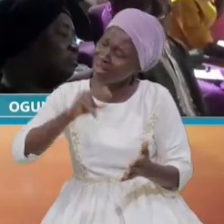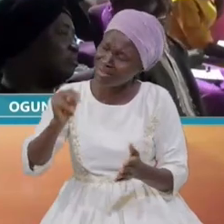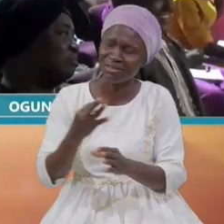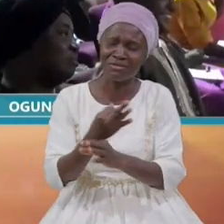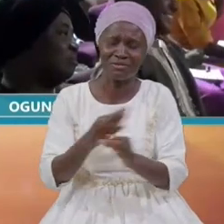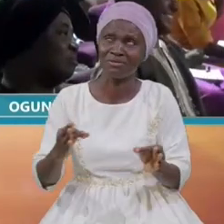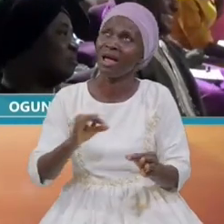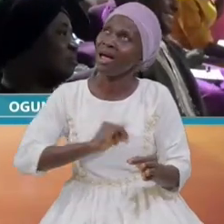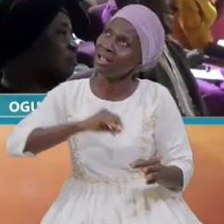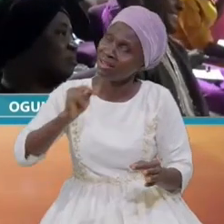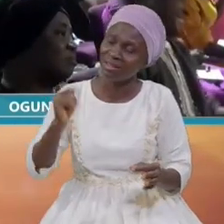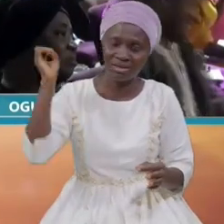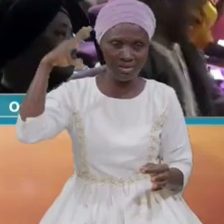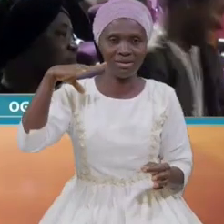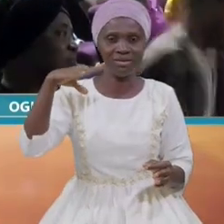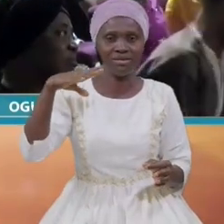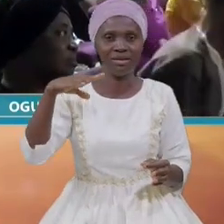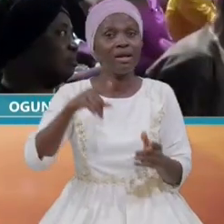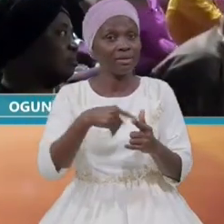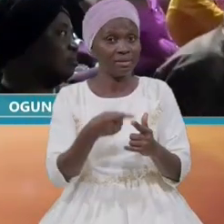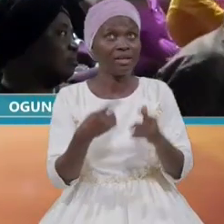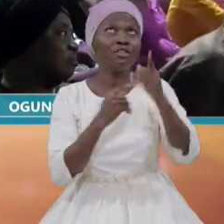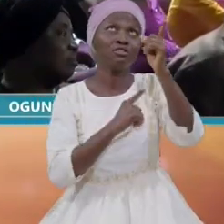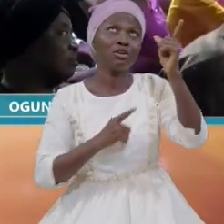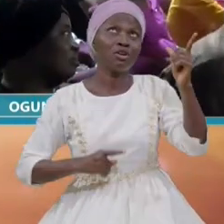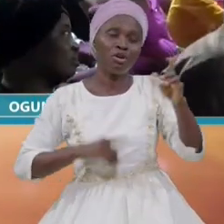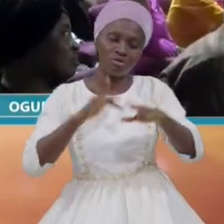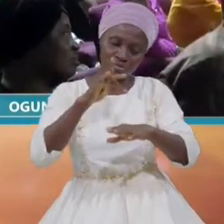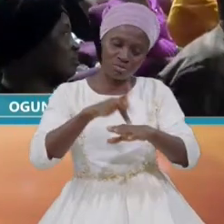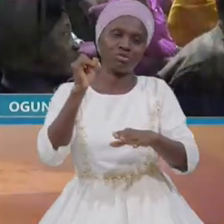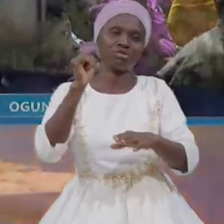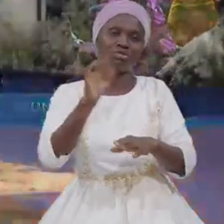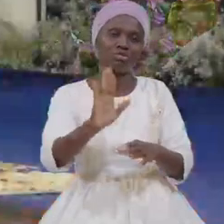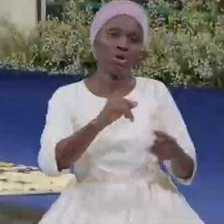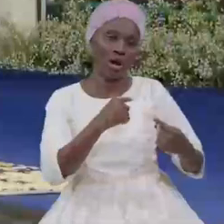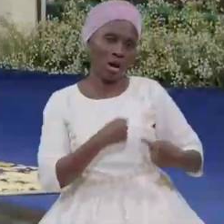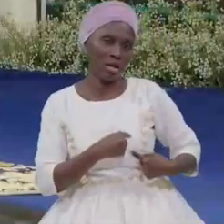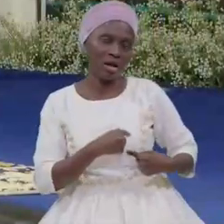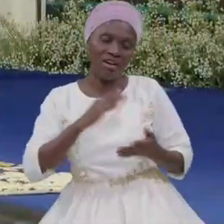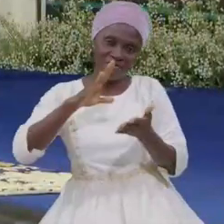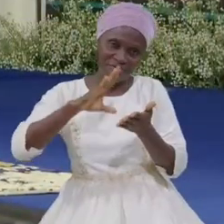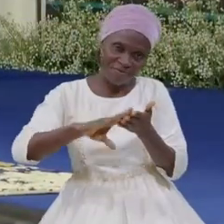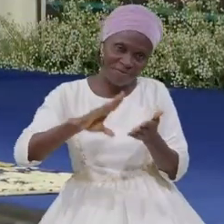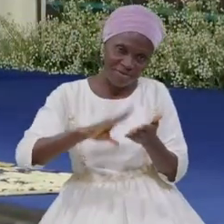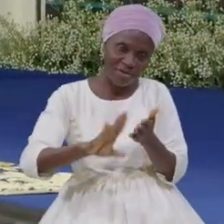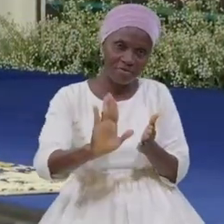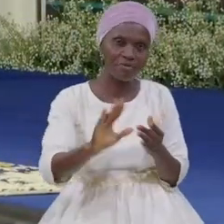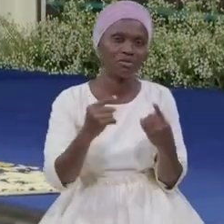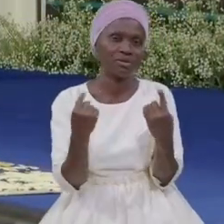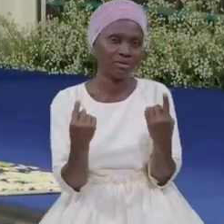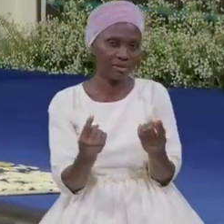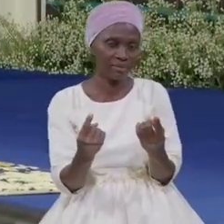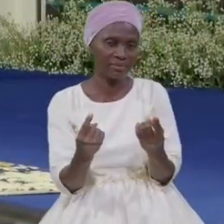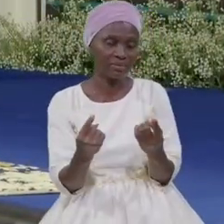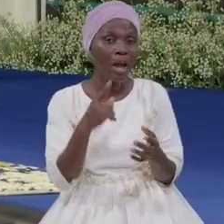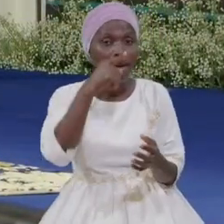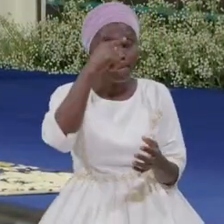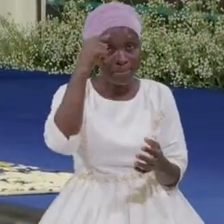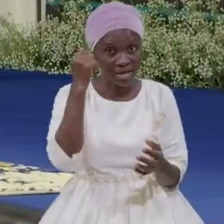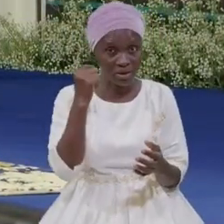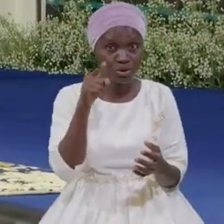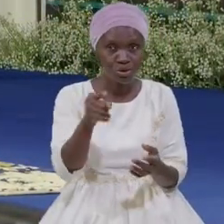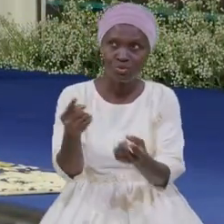grâce. Alors le Seigneur touche ton cœur. Il pardonne tes péchés. Parce